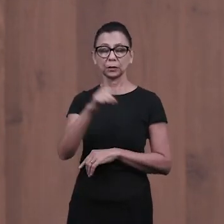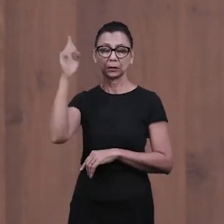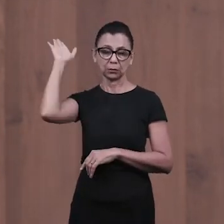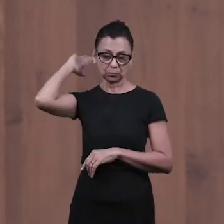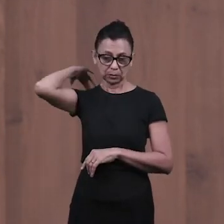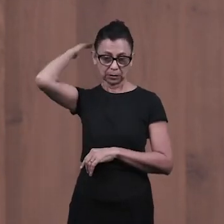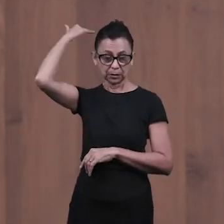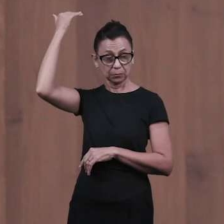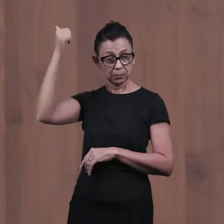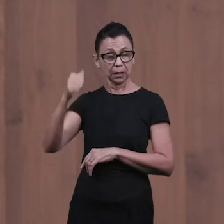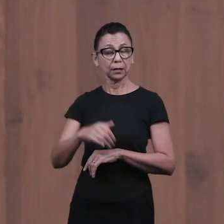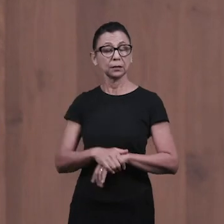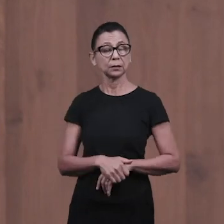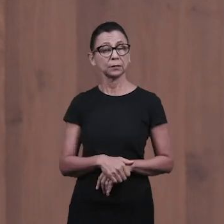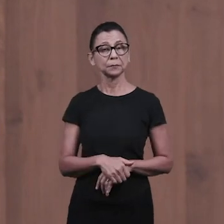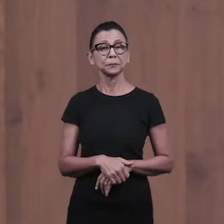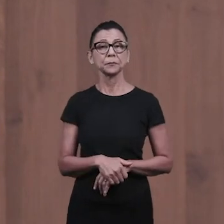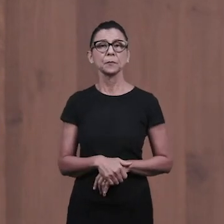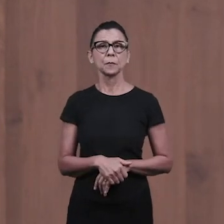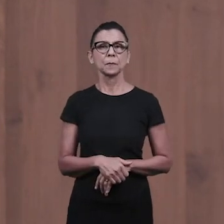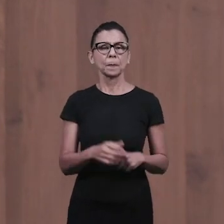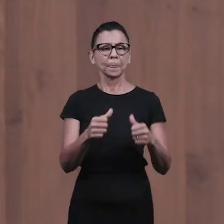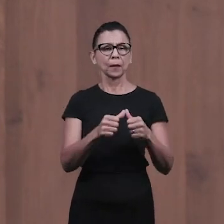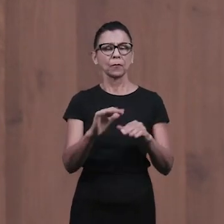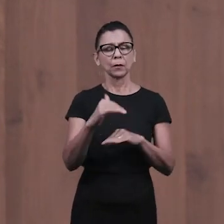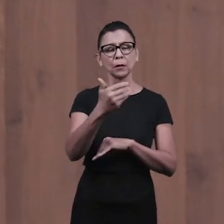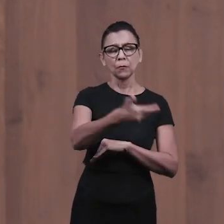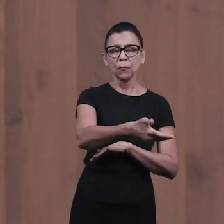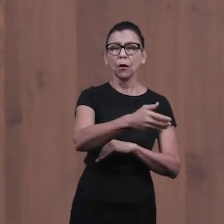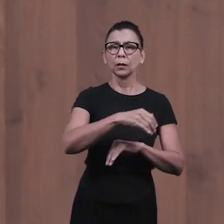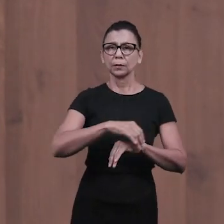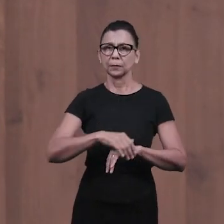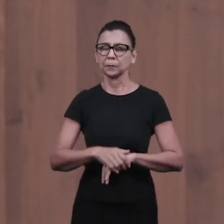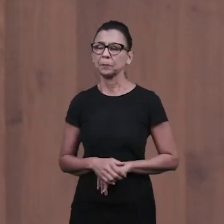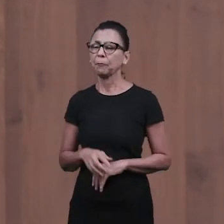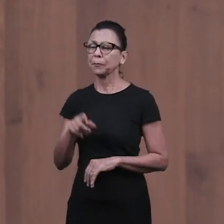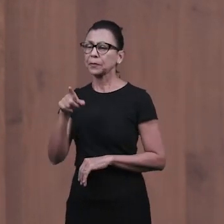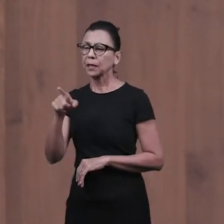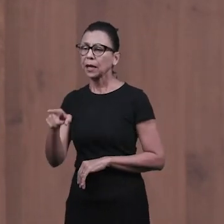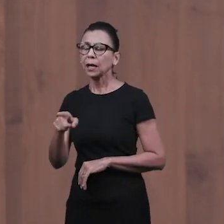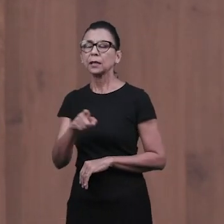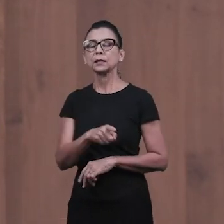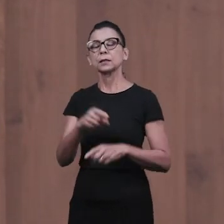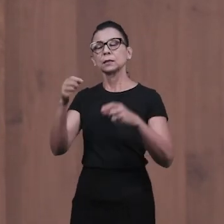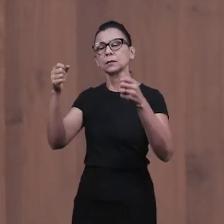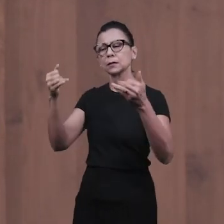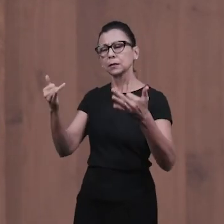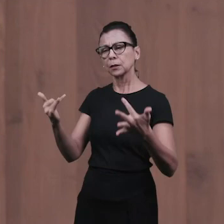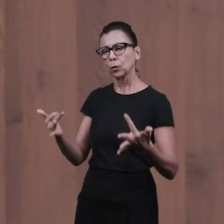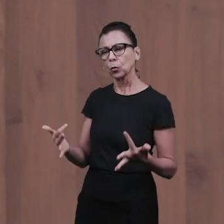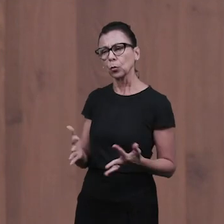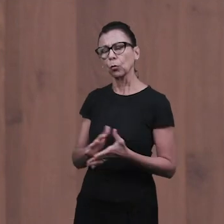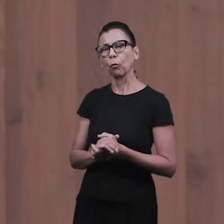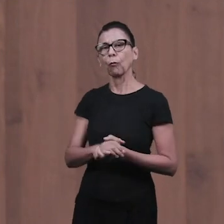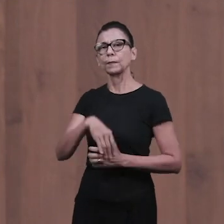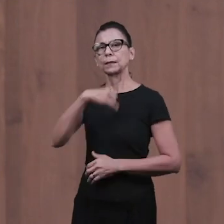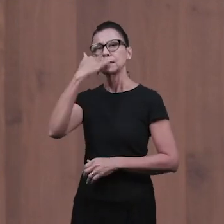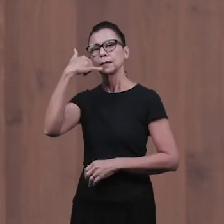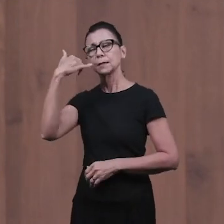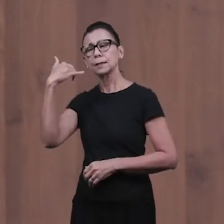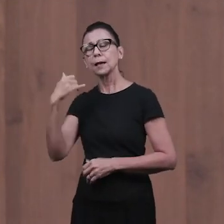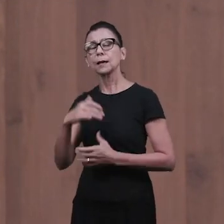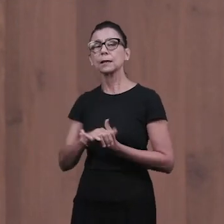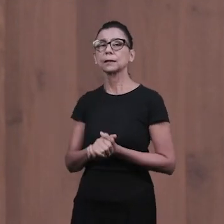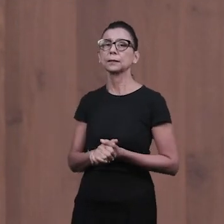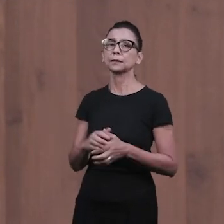est arrivé et là, il a raconté tout sur Abraham, il a raconté sur Isaac, il a dit ce